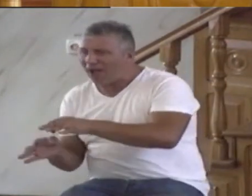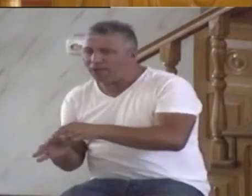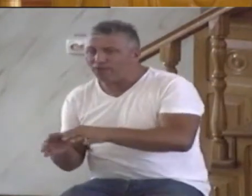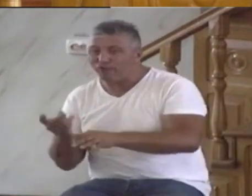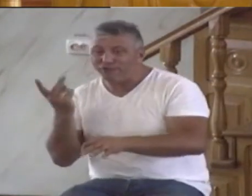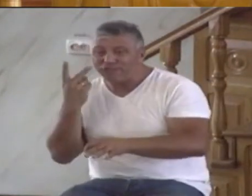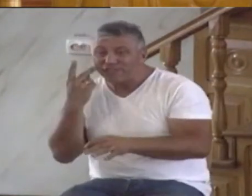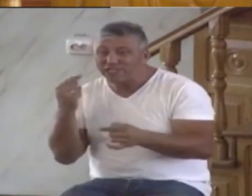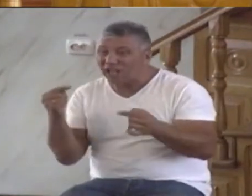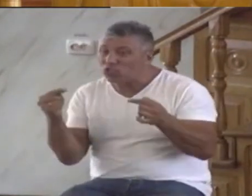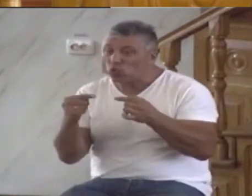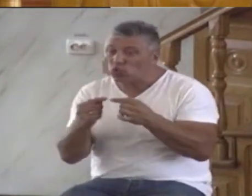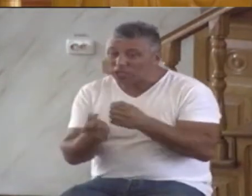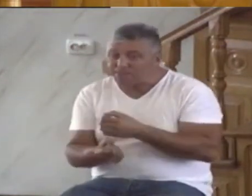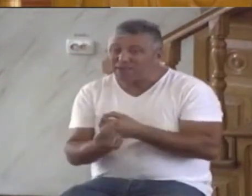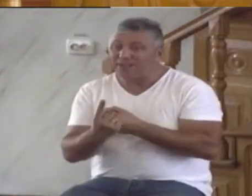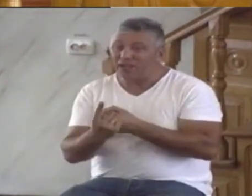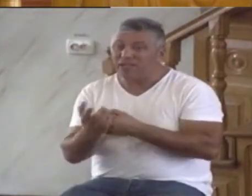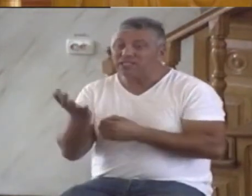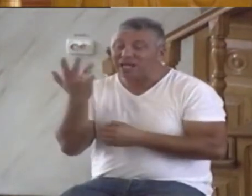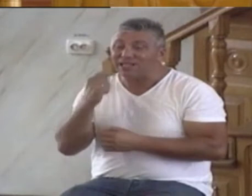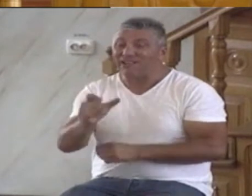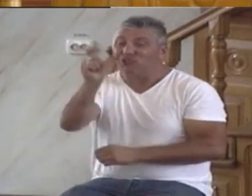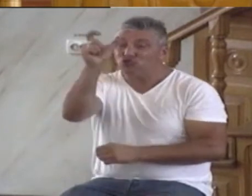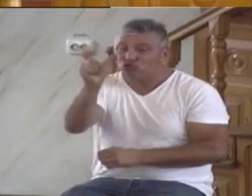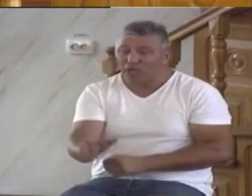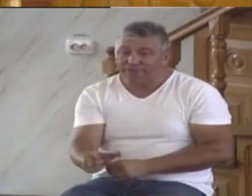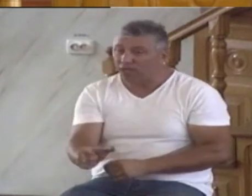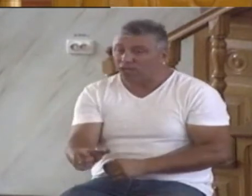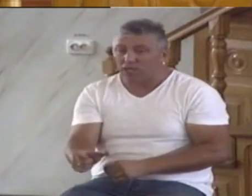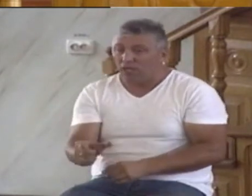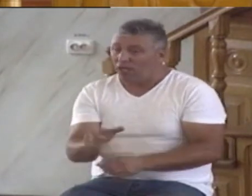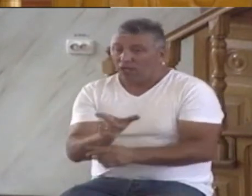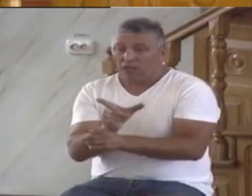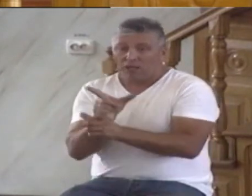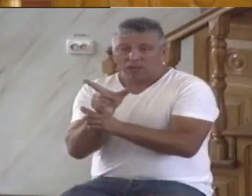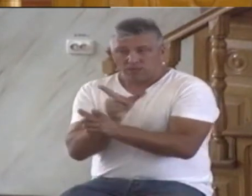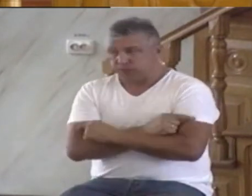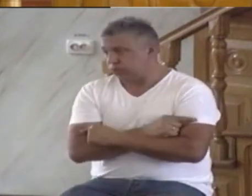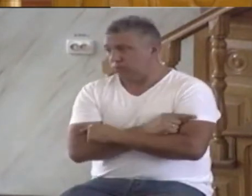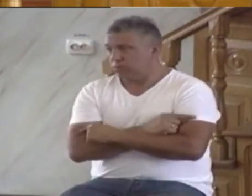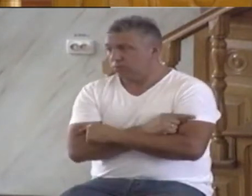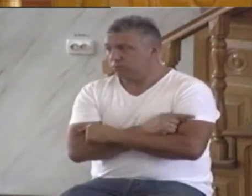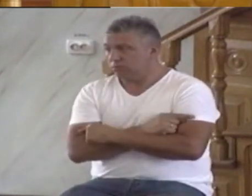момент, когда человек абсолютно истощен физически.